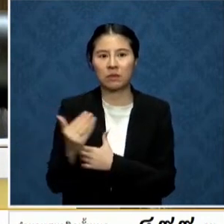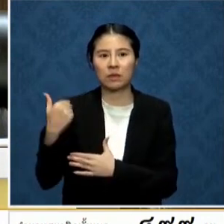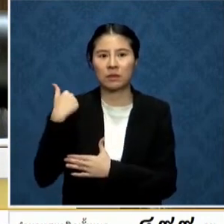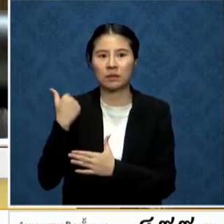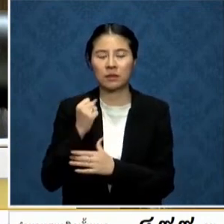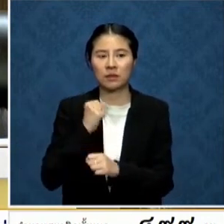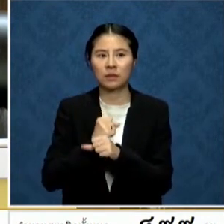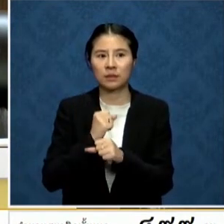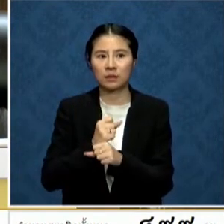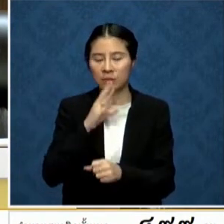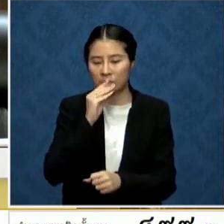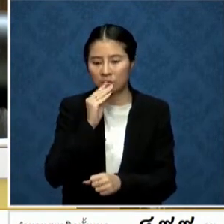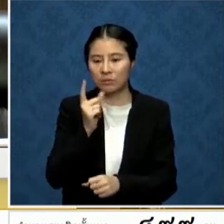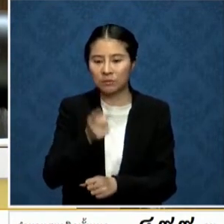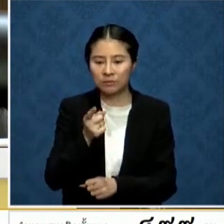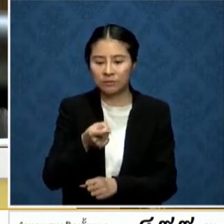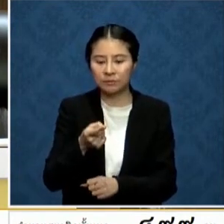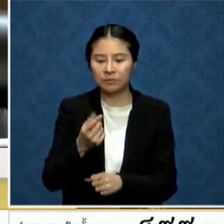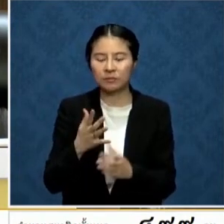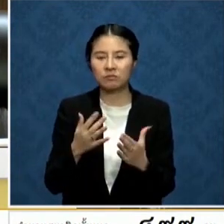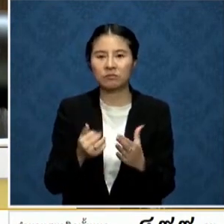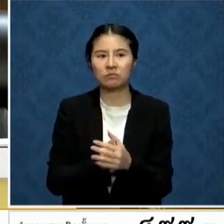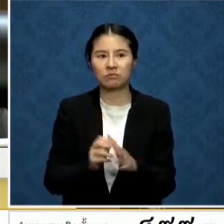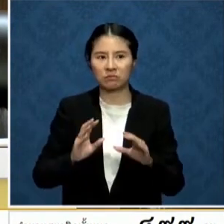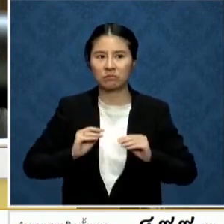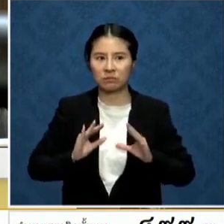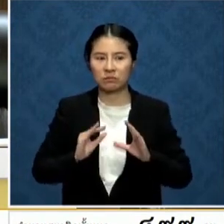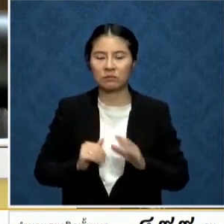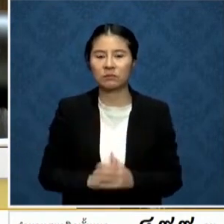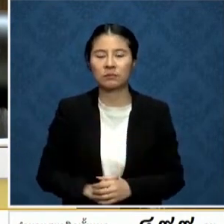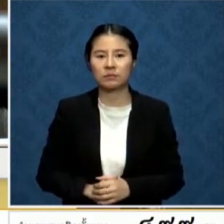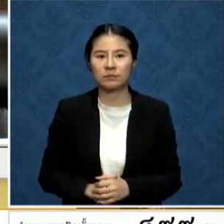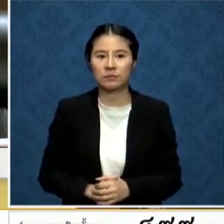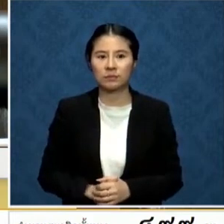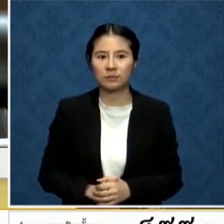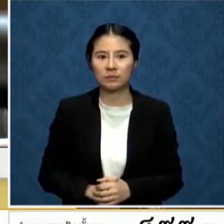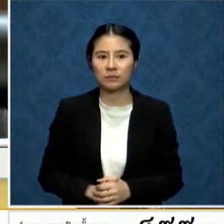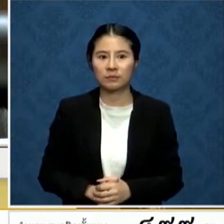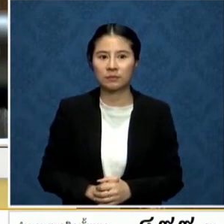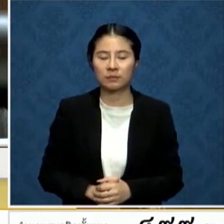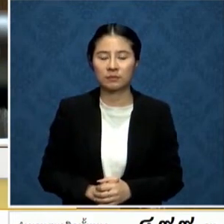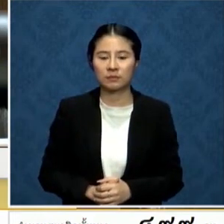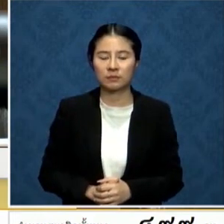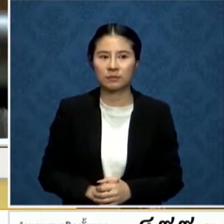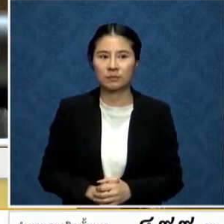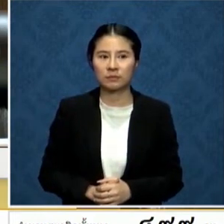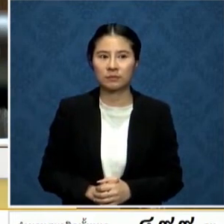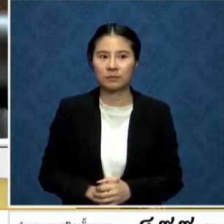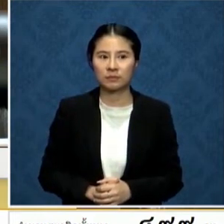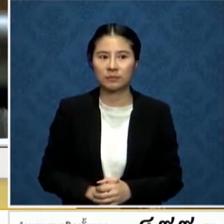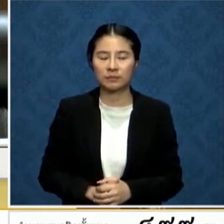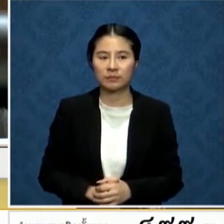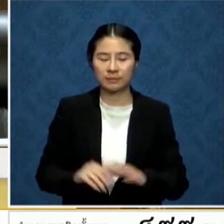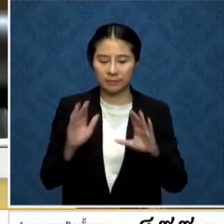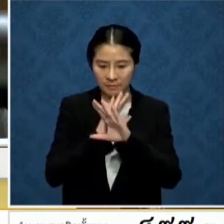ได้ข้อเท็จจริงกับไม่ได้ข้อเท็จจริงข้อนี้ถึงผมถึงไม่เห็นด้วยข้อต่อมาครับ